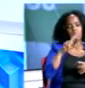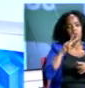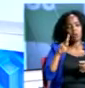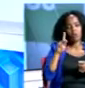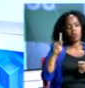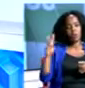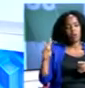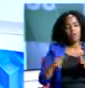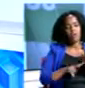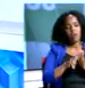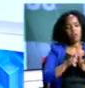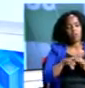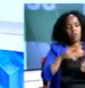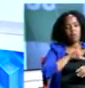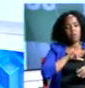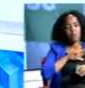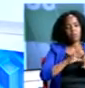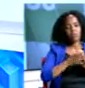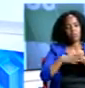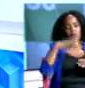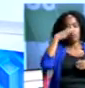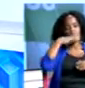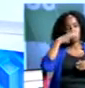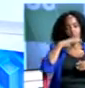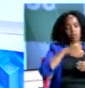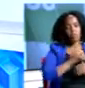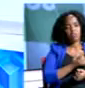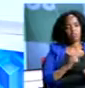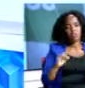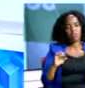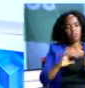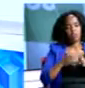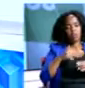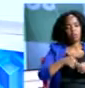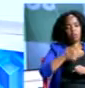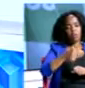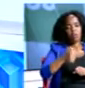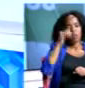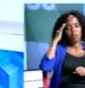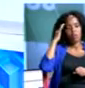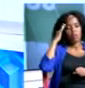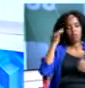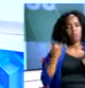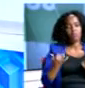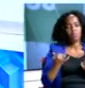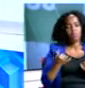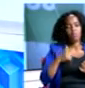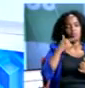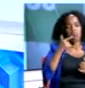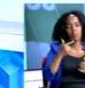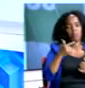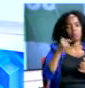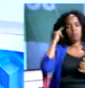akka amala isaatti yeroo qo'atamu immoo ho'iinsa kan hin jaallanne ta'uunsa kana dura ni beekama. Kana wajjin wal qabate ta'uu ni danda'a yaadni jedhu